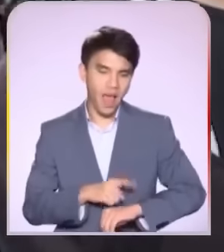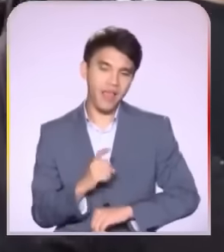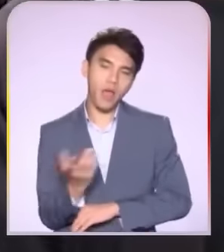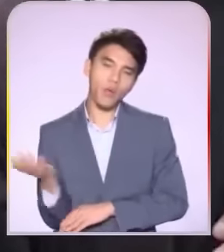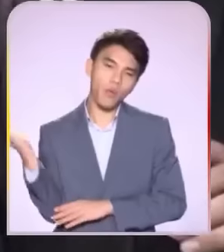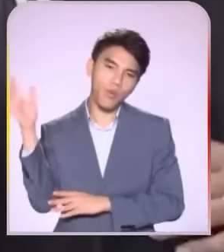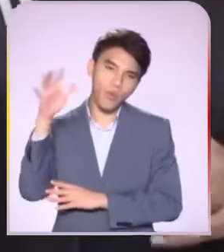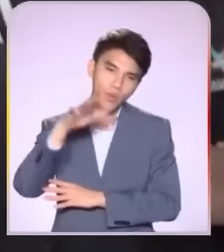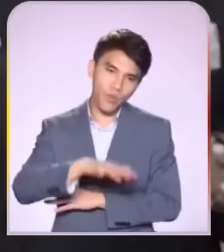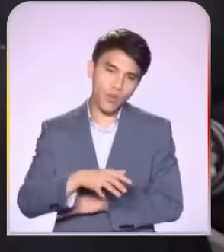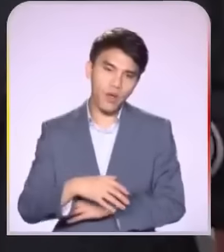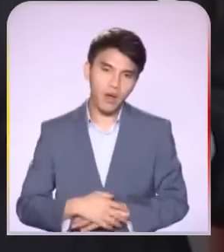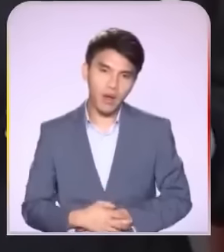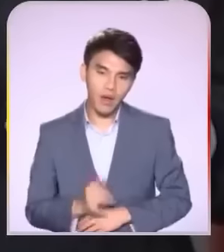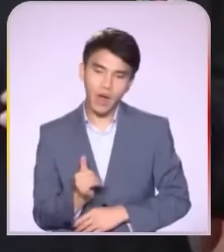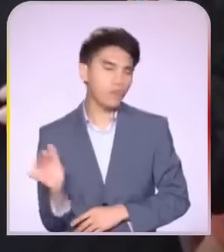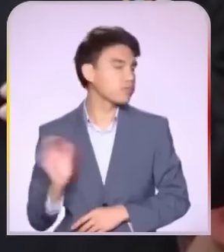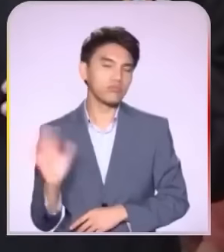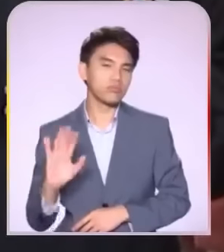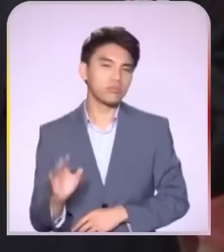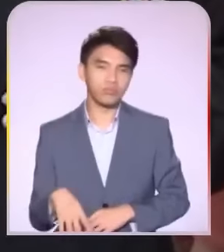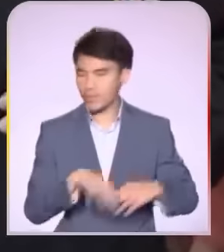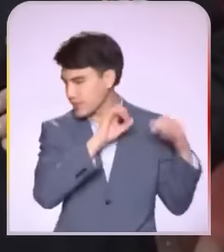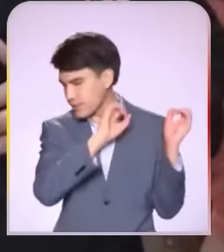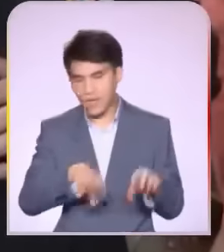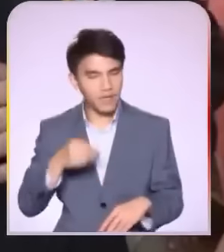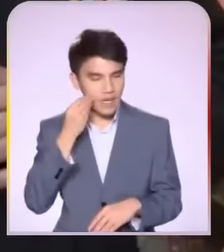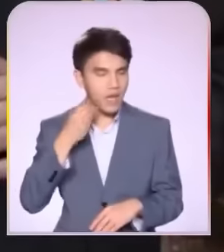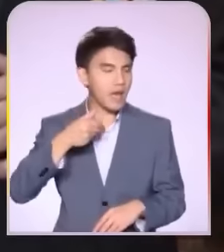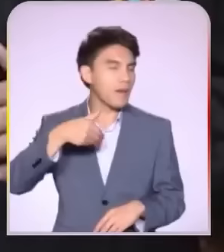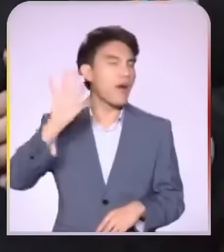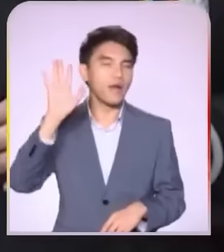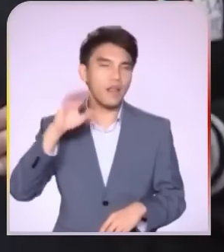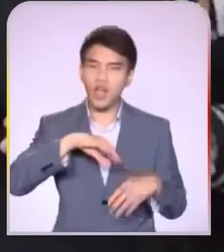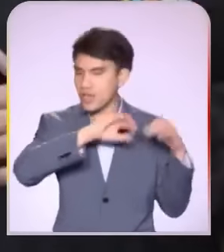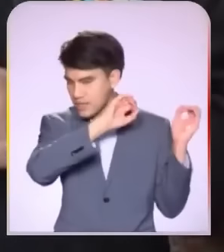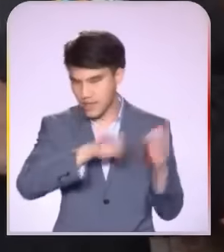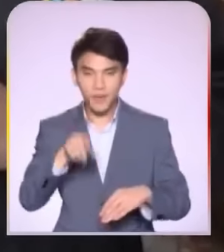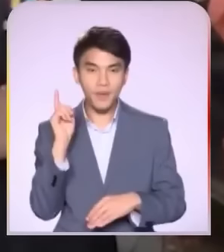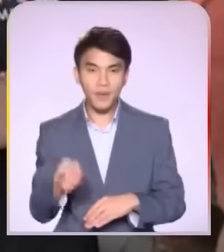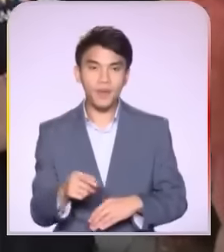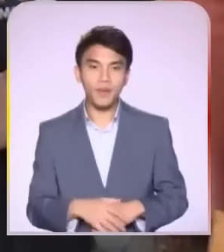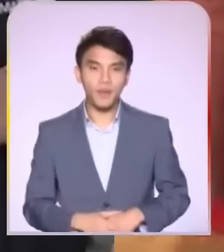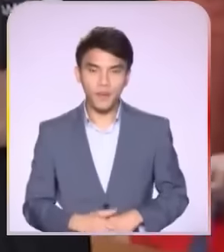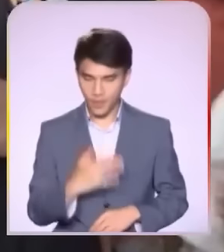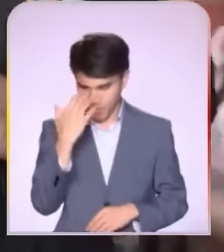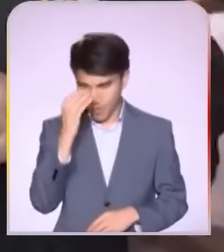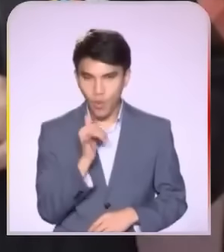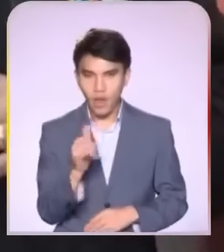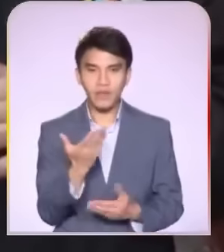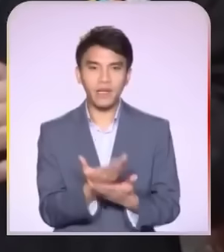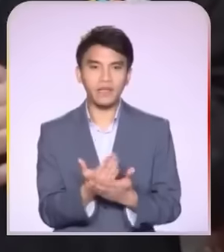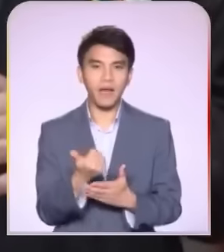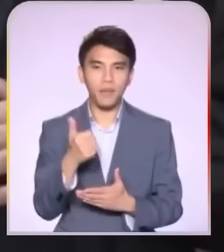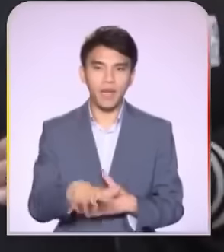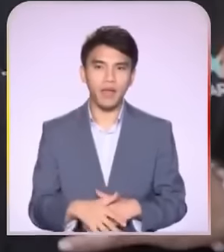ผม แล้วก็ไปเข้าไปแล้วใช่ไหมก็คือจะ กลับบ้านแล้วจะกลับบ้านแล้วทิ้งไว้งี้เลยครับ แล้วไปก็ไม่ได้ตังค์อยู่แล้วครับเนี่ยเขาไ